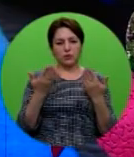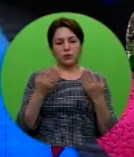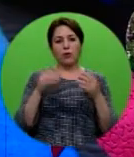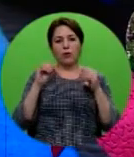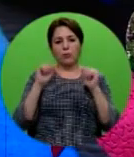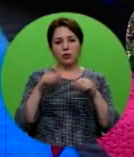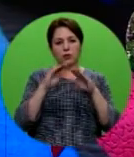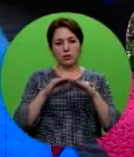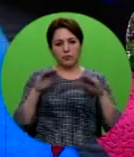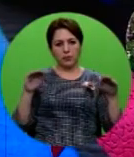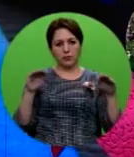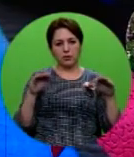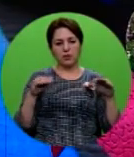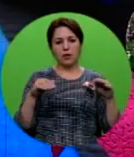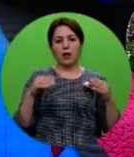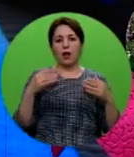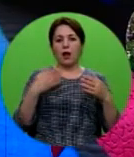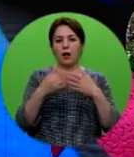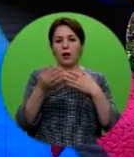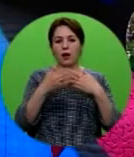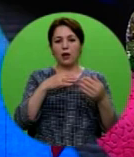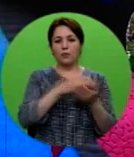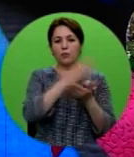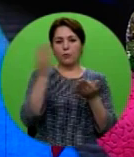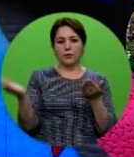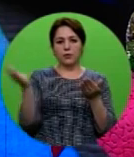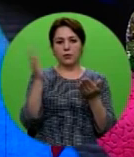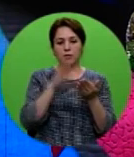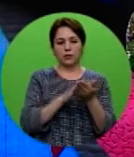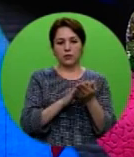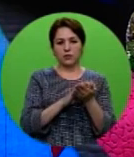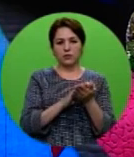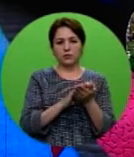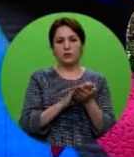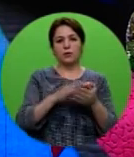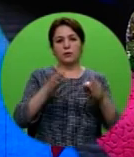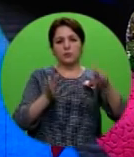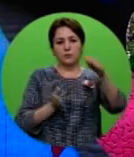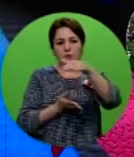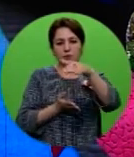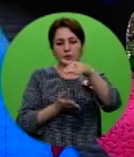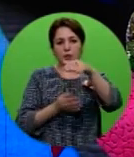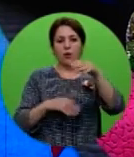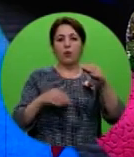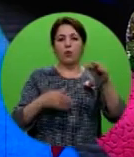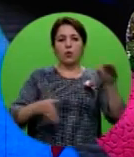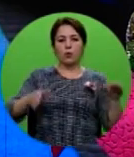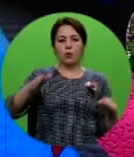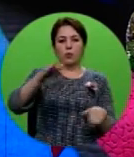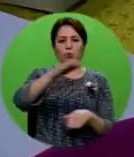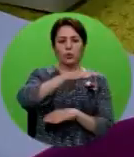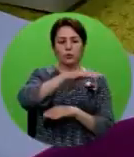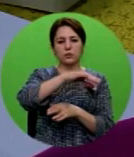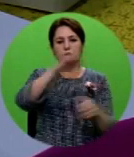Можно, ребята, альбомный лист класть вертикально, крутить